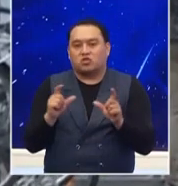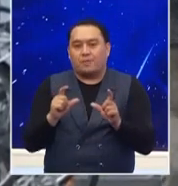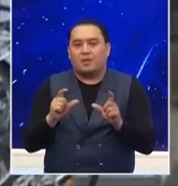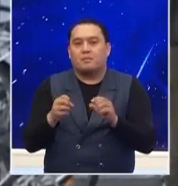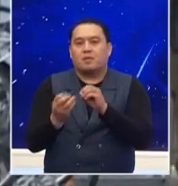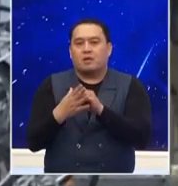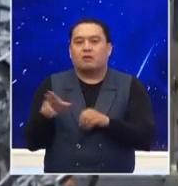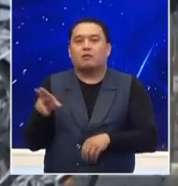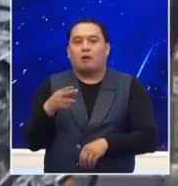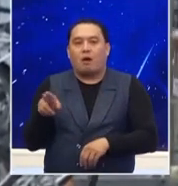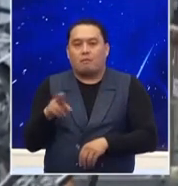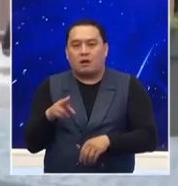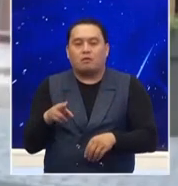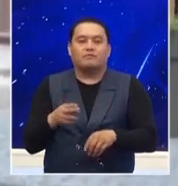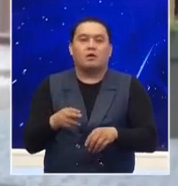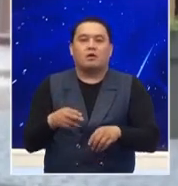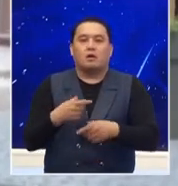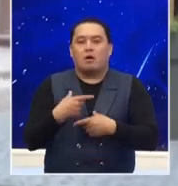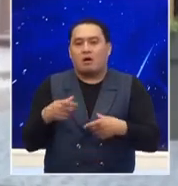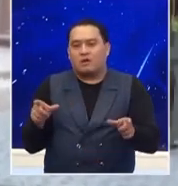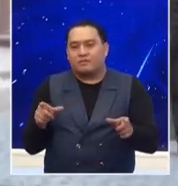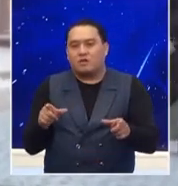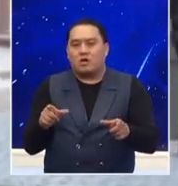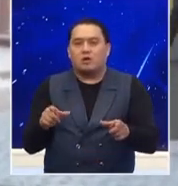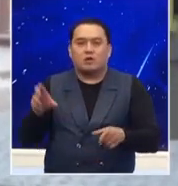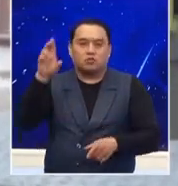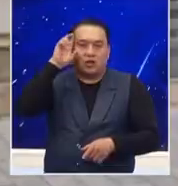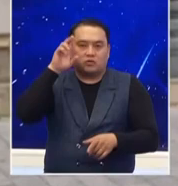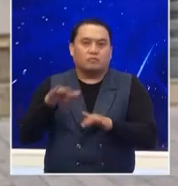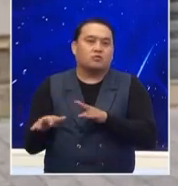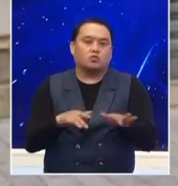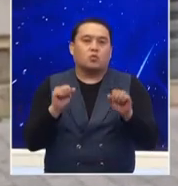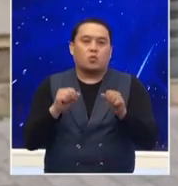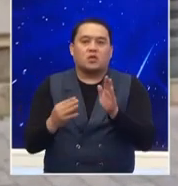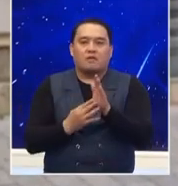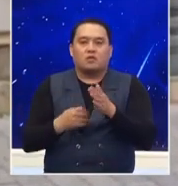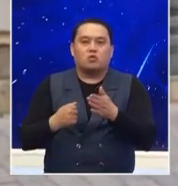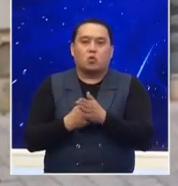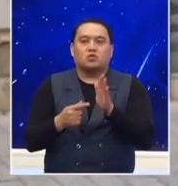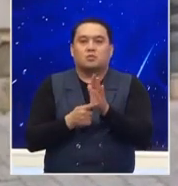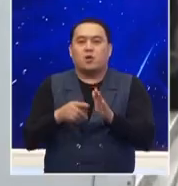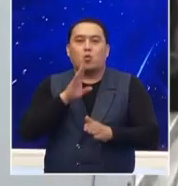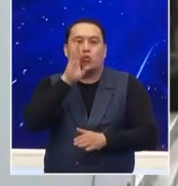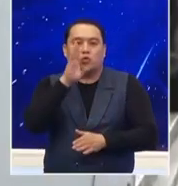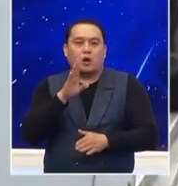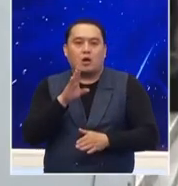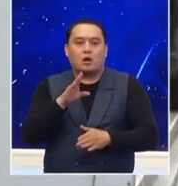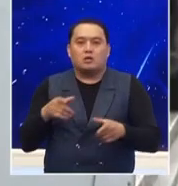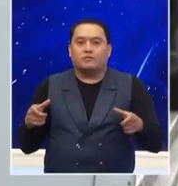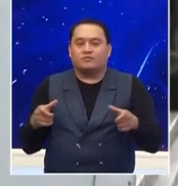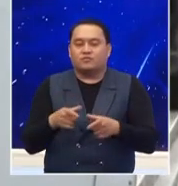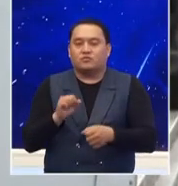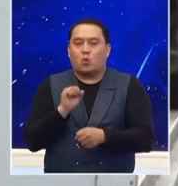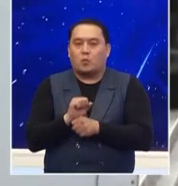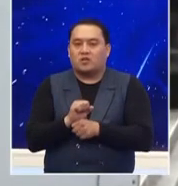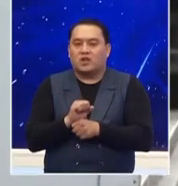15 декабря отменяются ограничения на передвижение по стране. Но с 9 вечера до 7 утра будет действовать комендантский